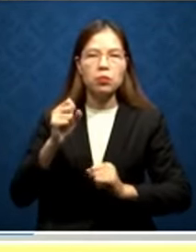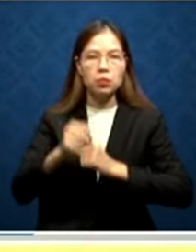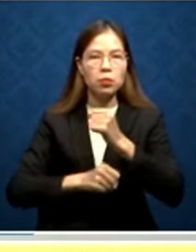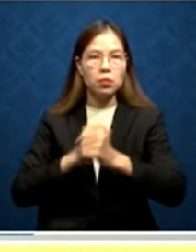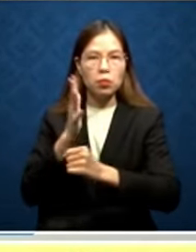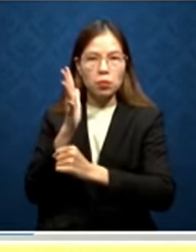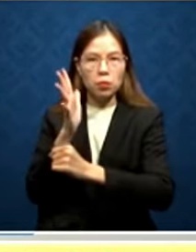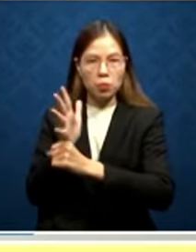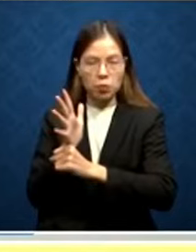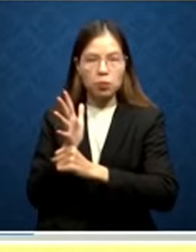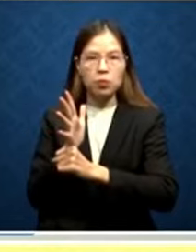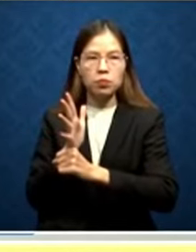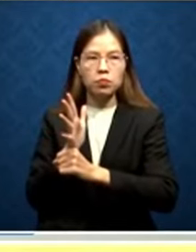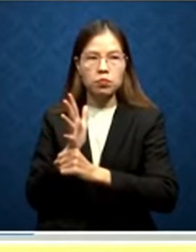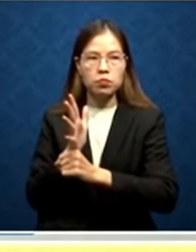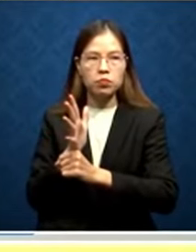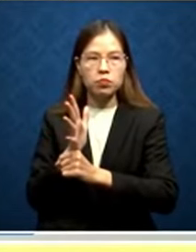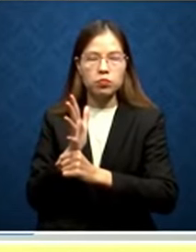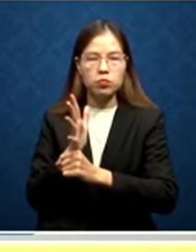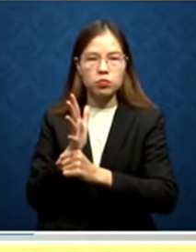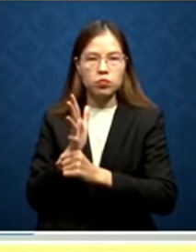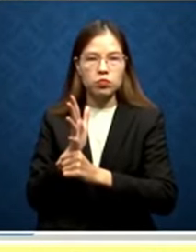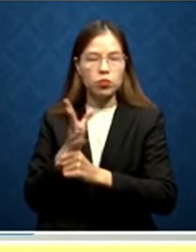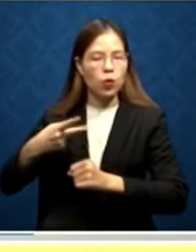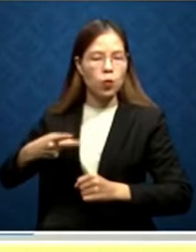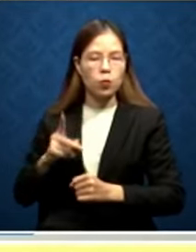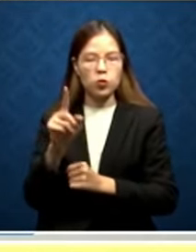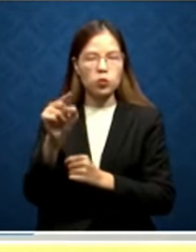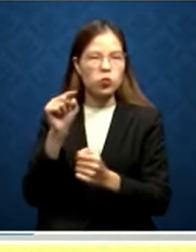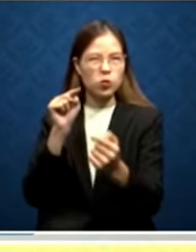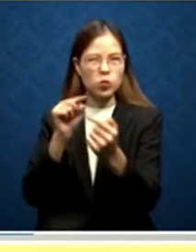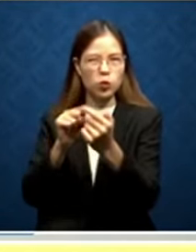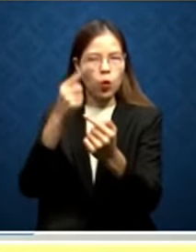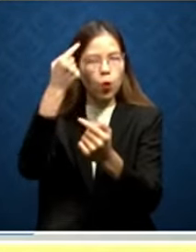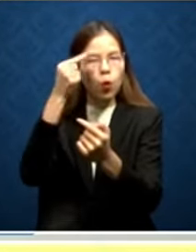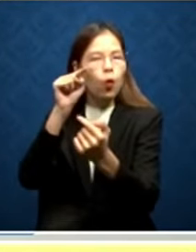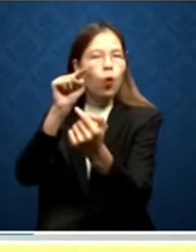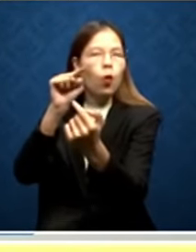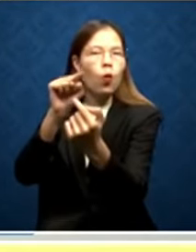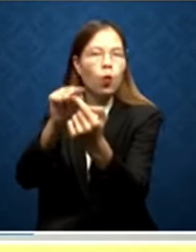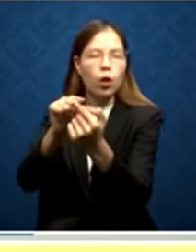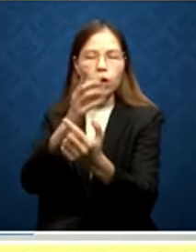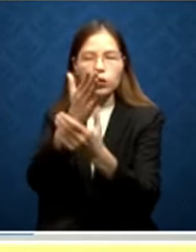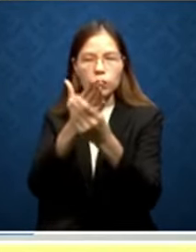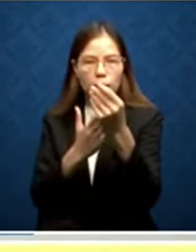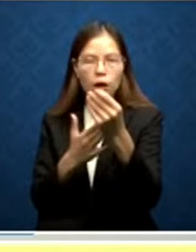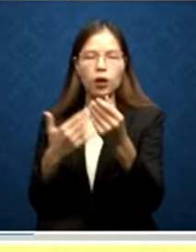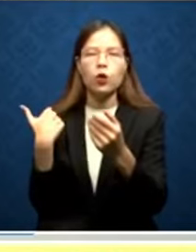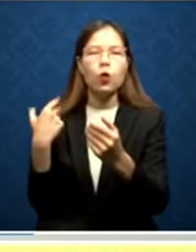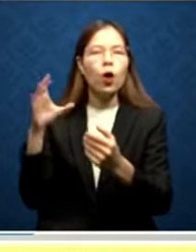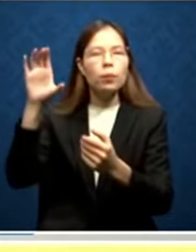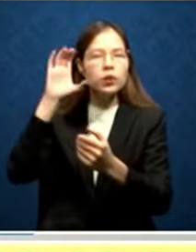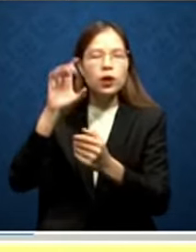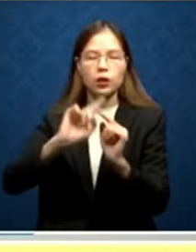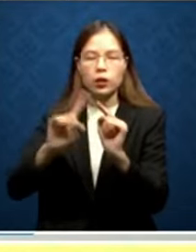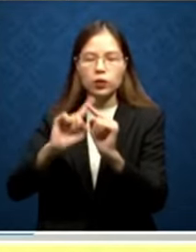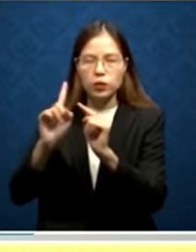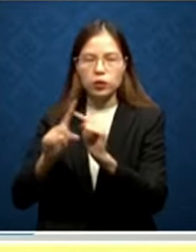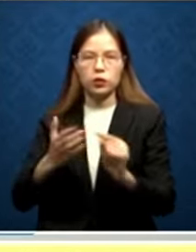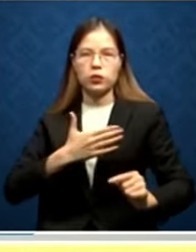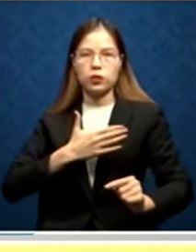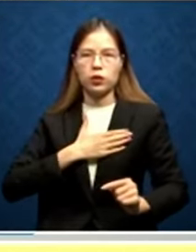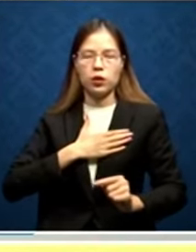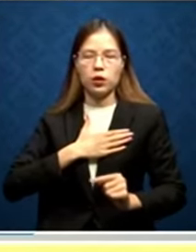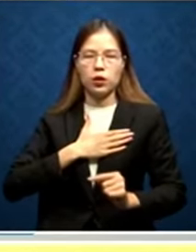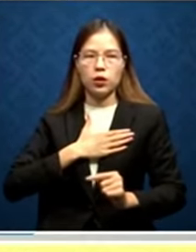วุฒิสภายุคใหม่จะไม่สูญเปล่าแต่จะเป็นสภาแห่งความหวังสภาแห่งความศรัทธาดิฉันขออาสาเป็นผู้น